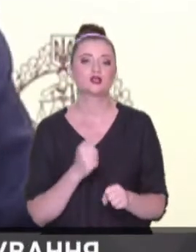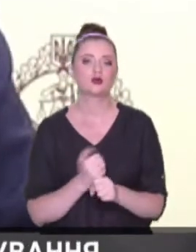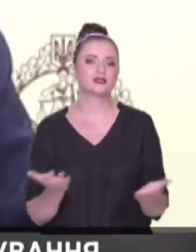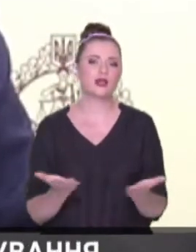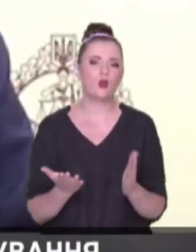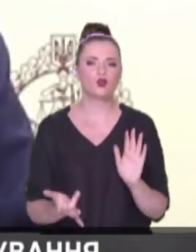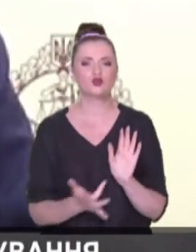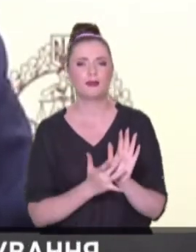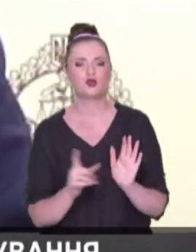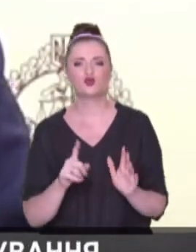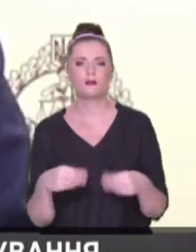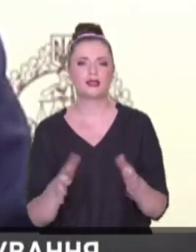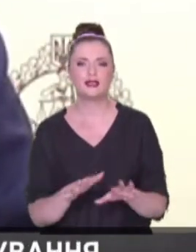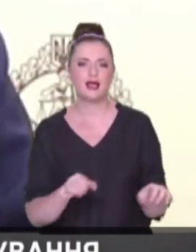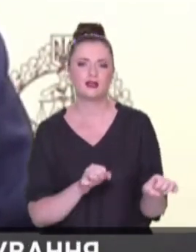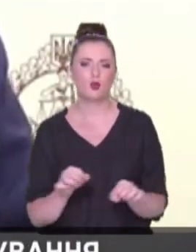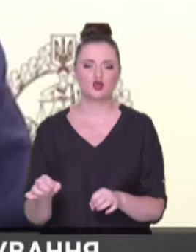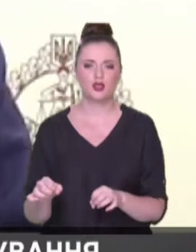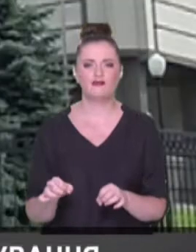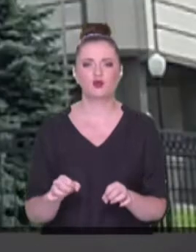там метою, щоб не дати можливості